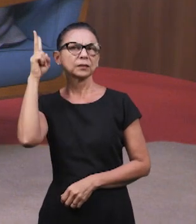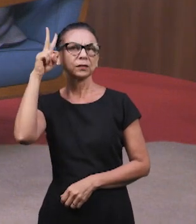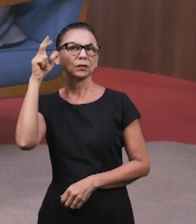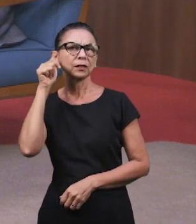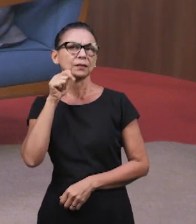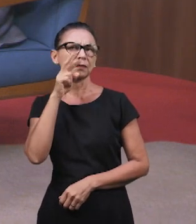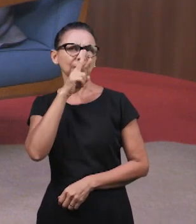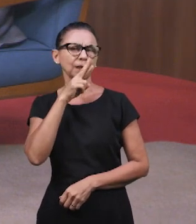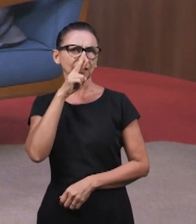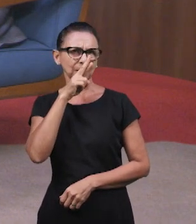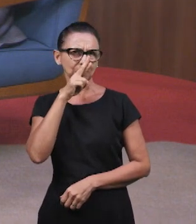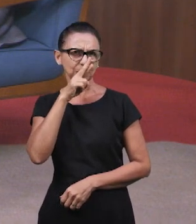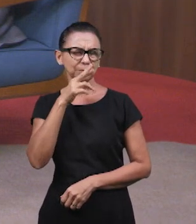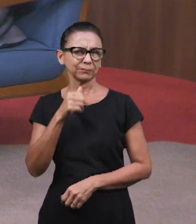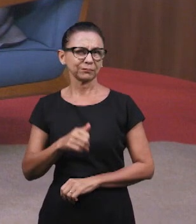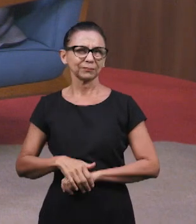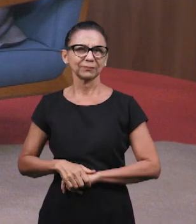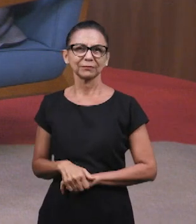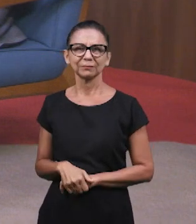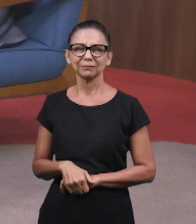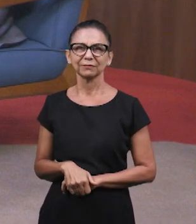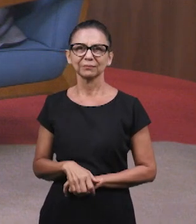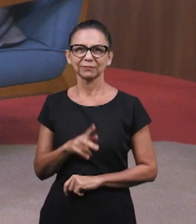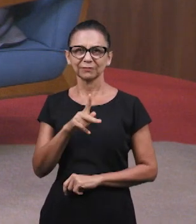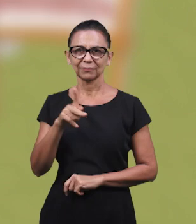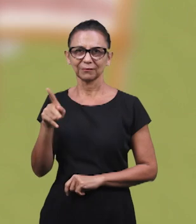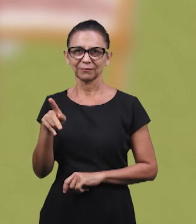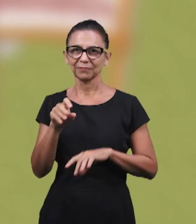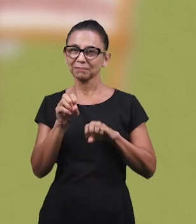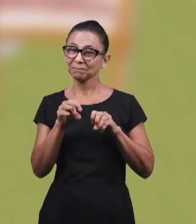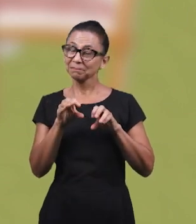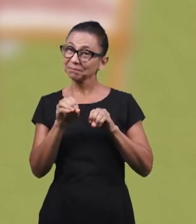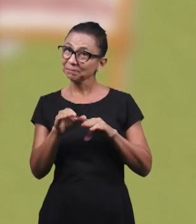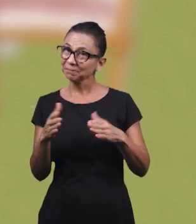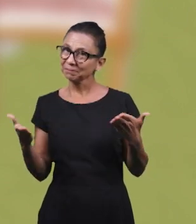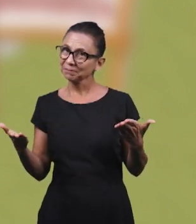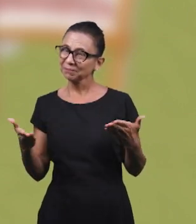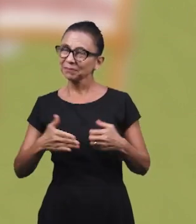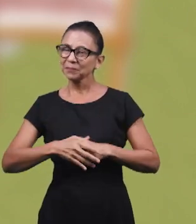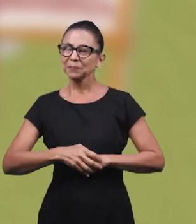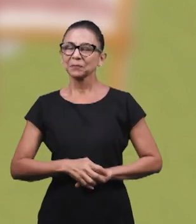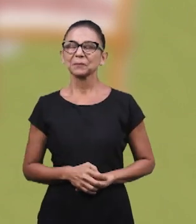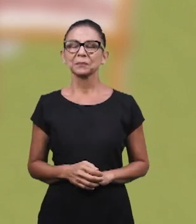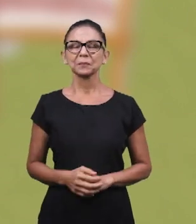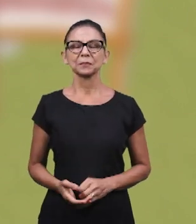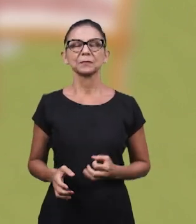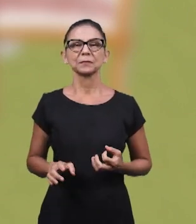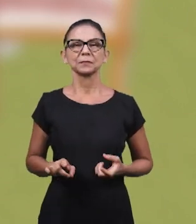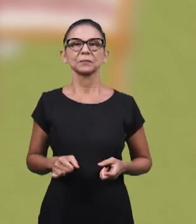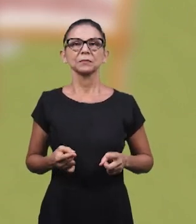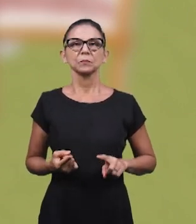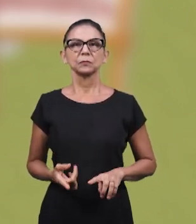histoire et son application dans nos jours avec le professeur et Elina Taïdes.